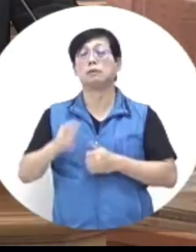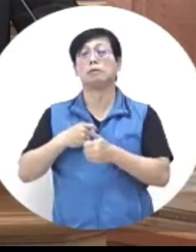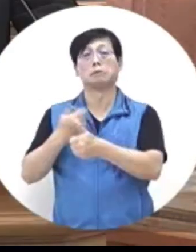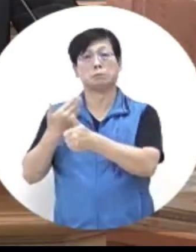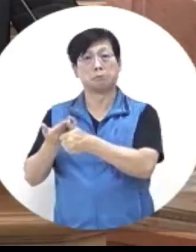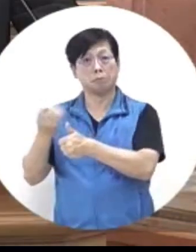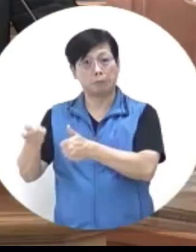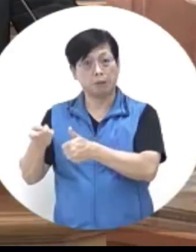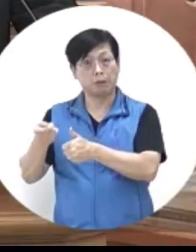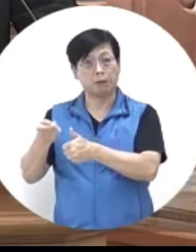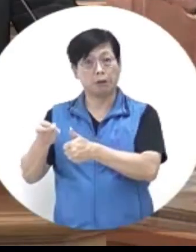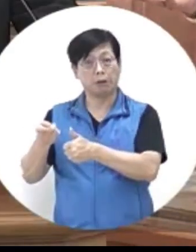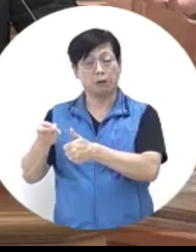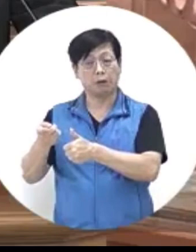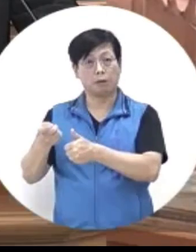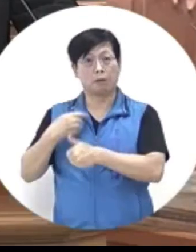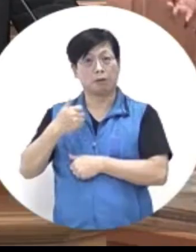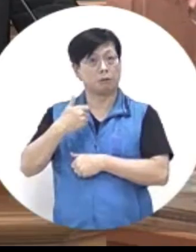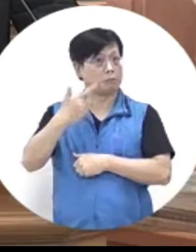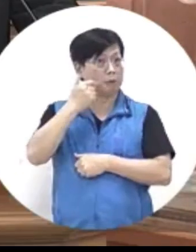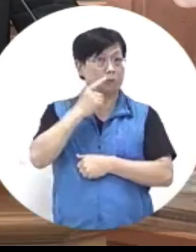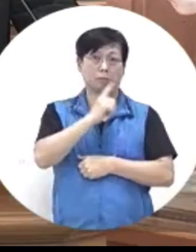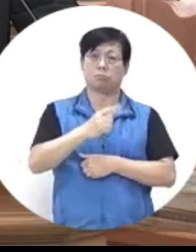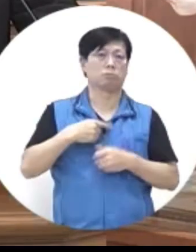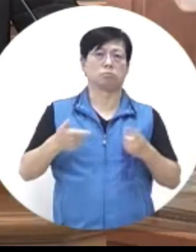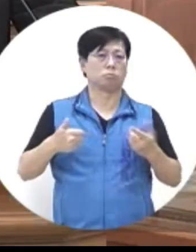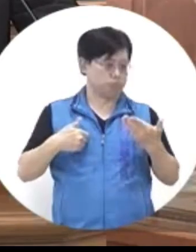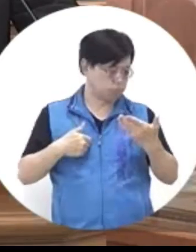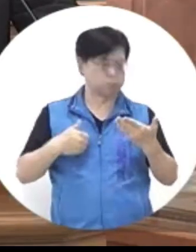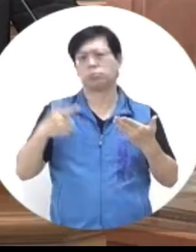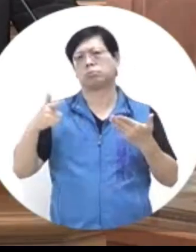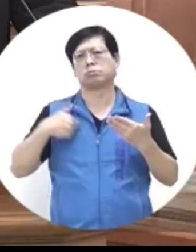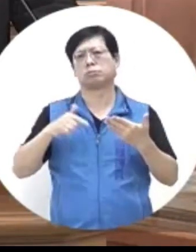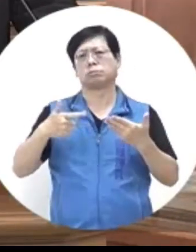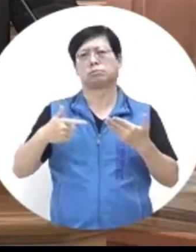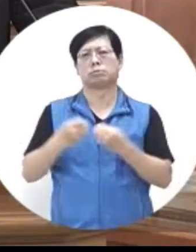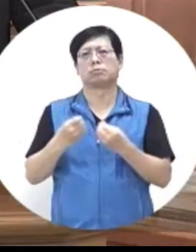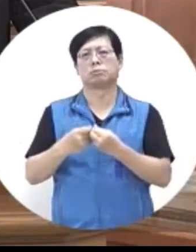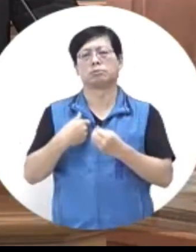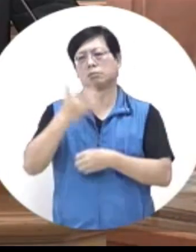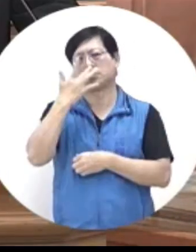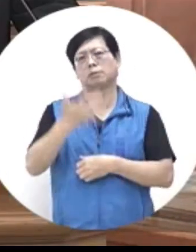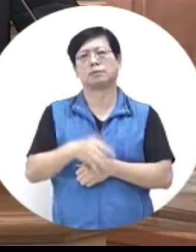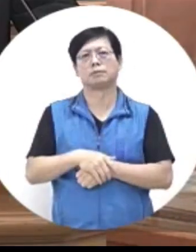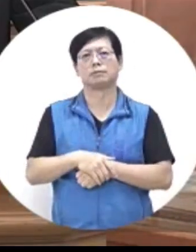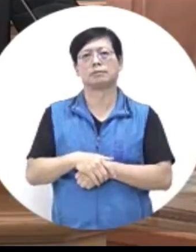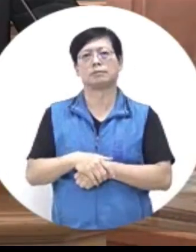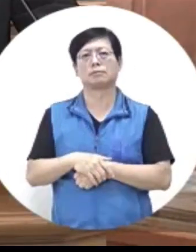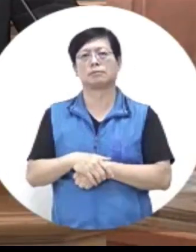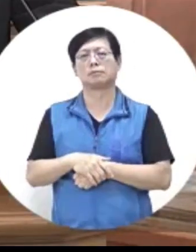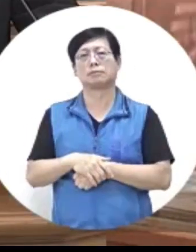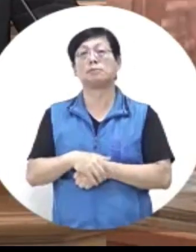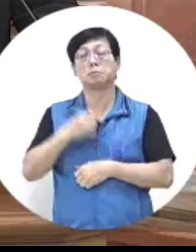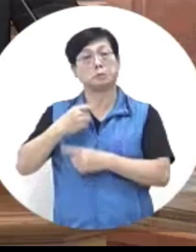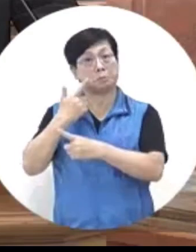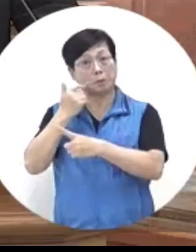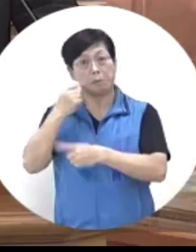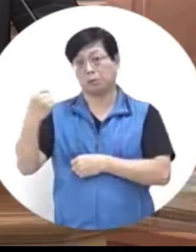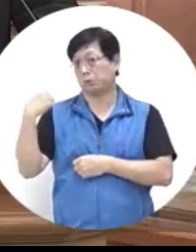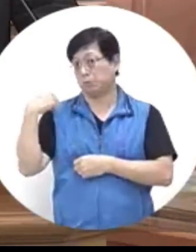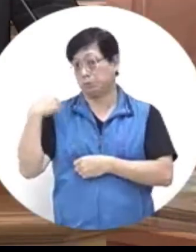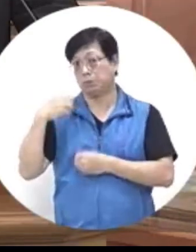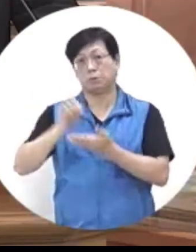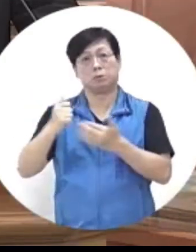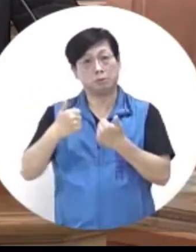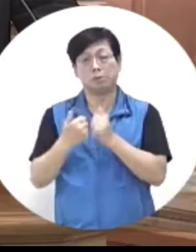的 这样子的一个协助。 爸爸他又说，你们所讲的是什么？听不懂。 你说要给他这样子顾问的，你 啊？爸爸昨天晚上记者